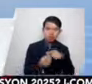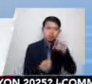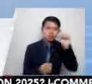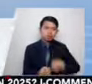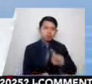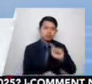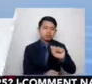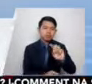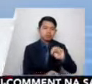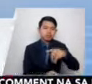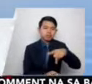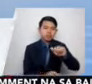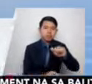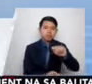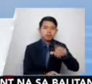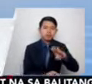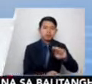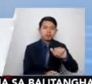ngayon?